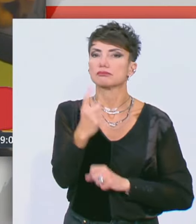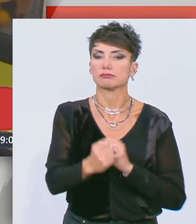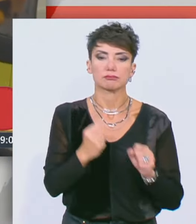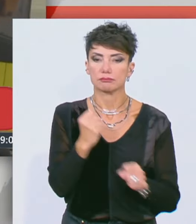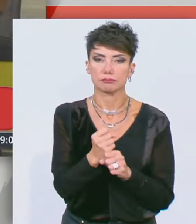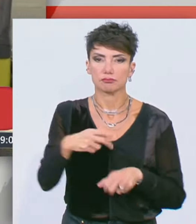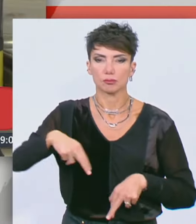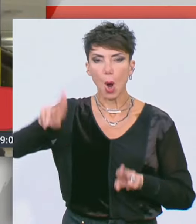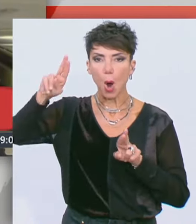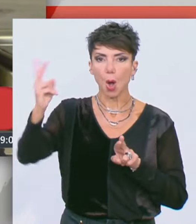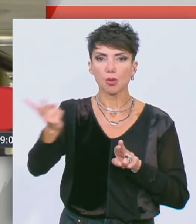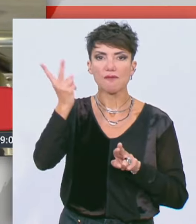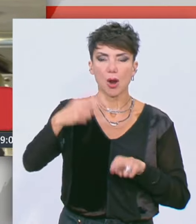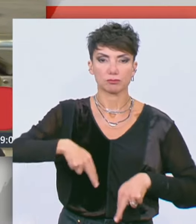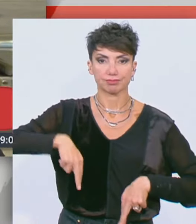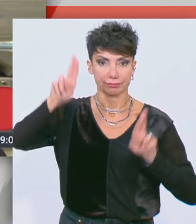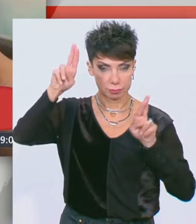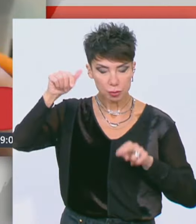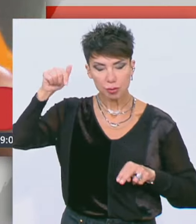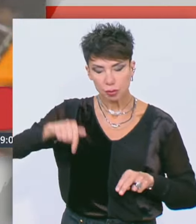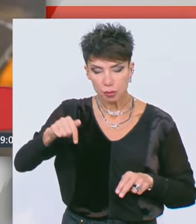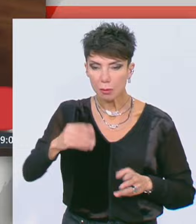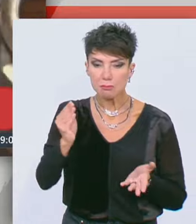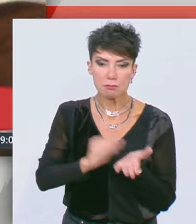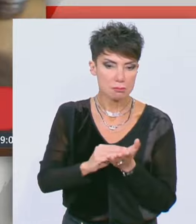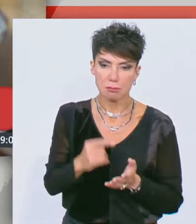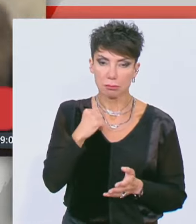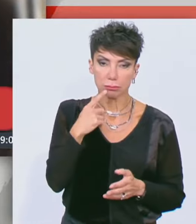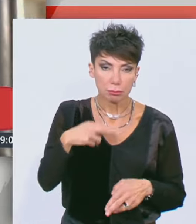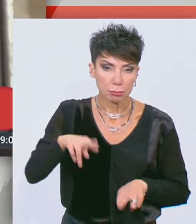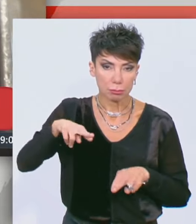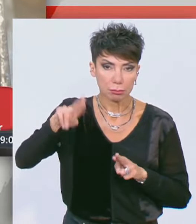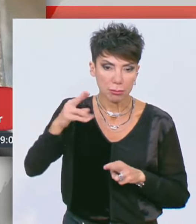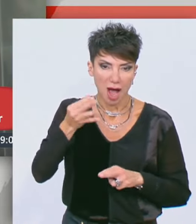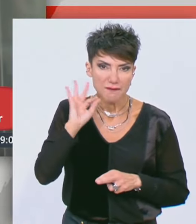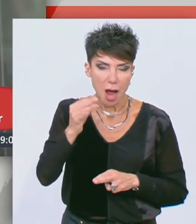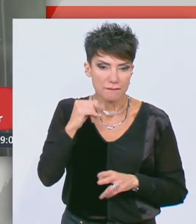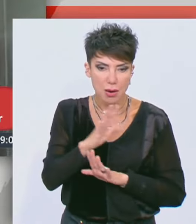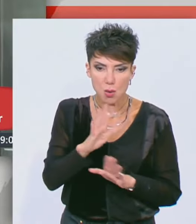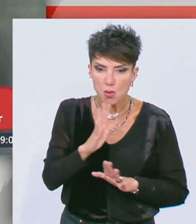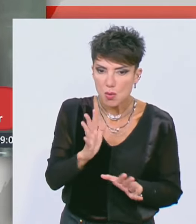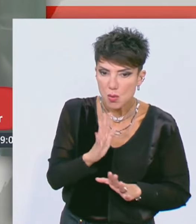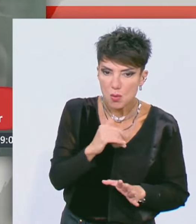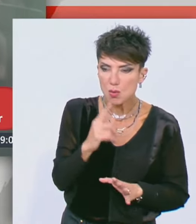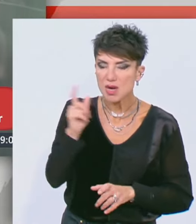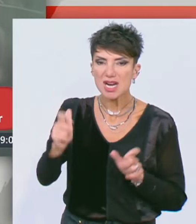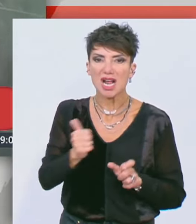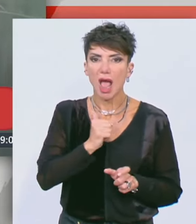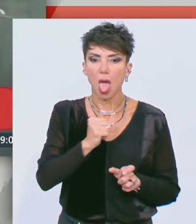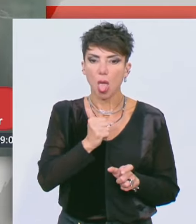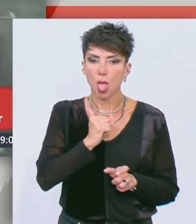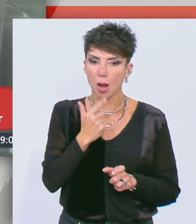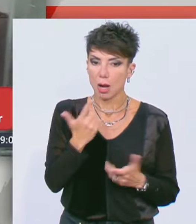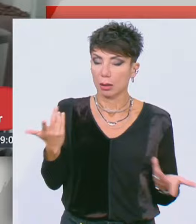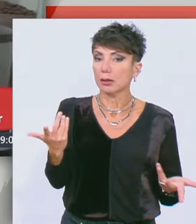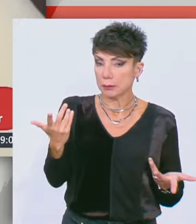2 φορές. Τώρα πάλι θα αυξηθεί. Δεν έχουν τέλος οι αυξήσεις στις τιμές χοντρικής, λένε οι ιδιοκτήτες καφέ.